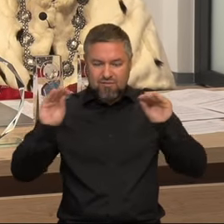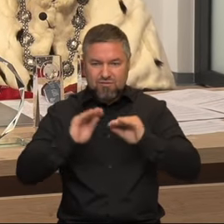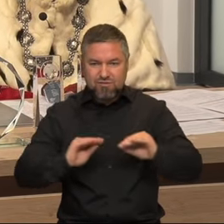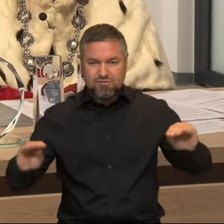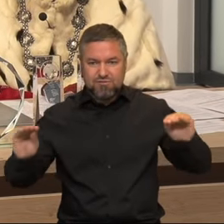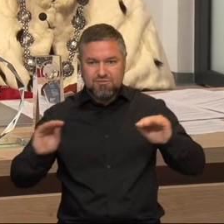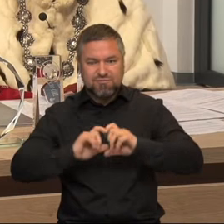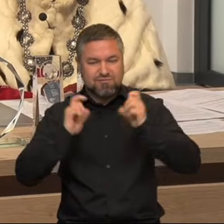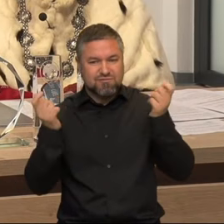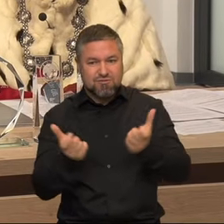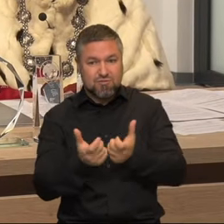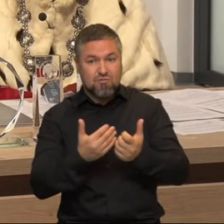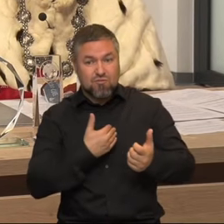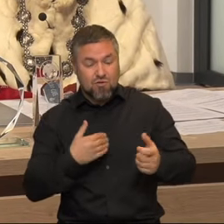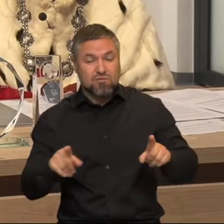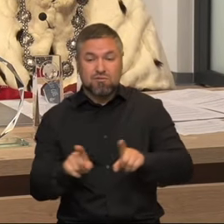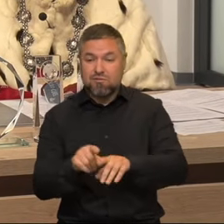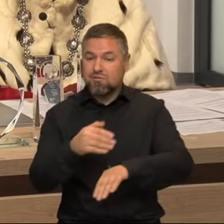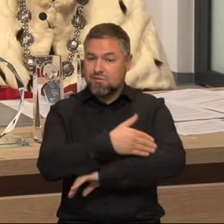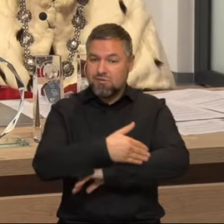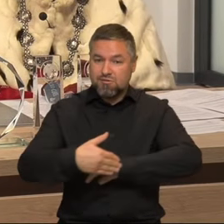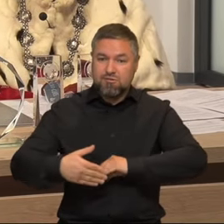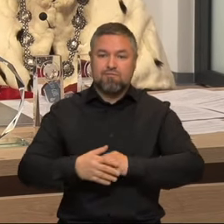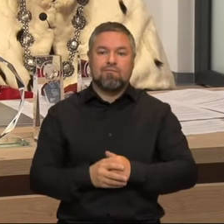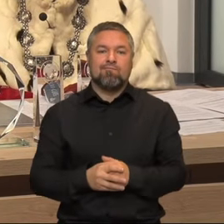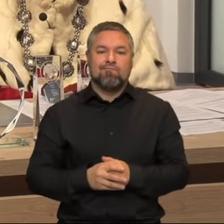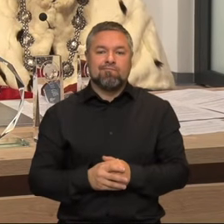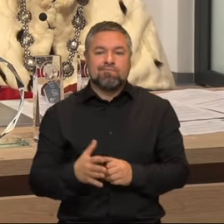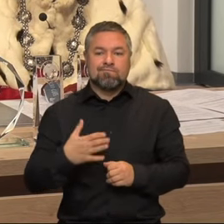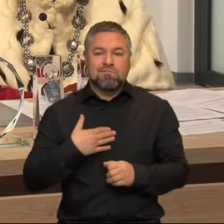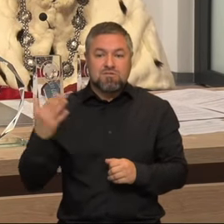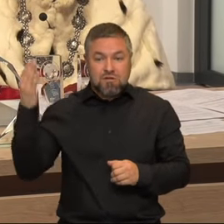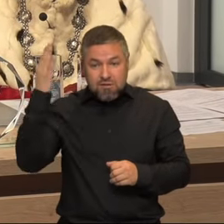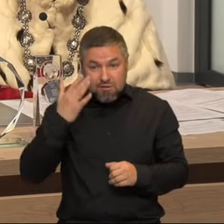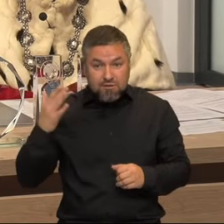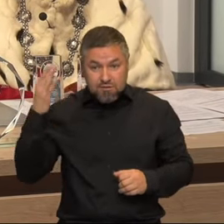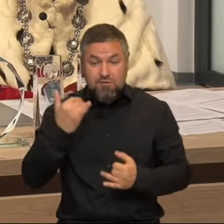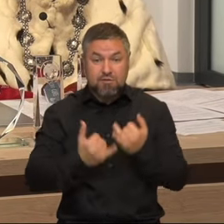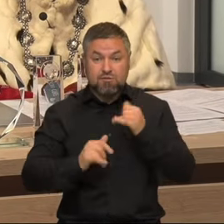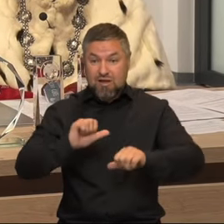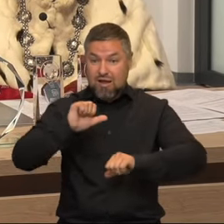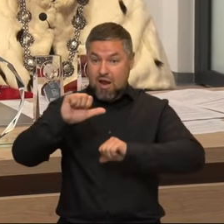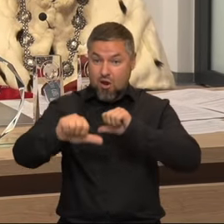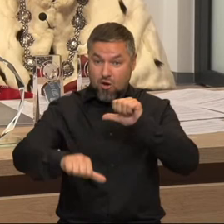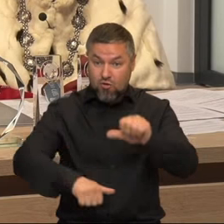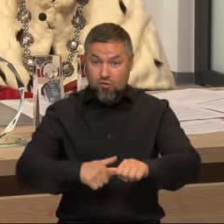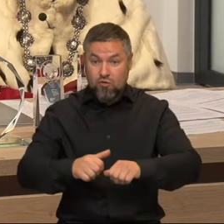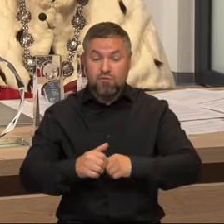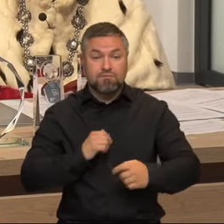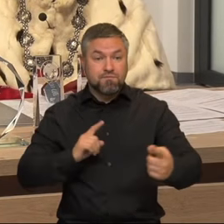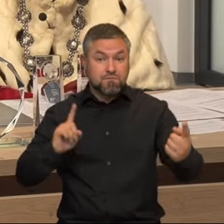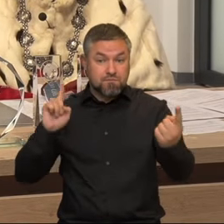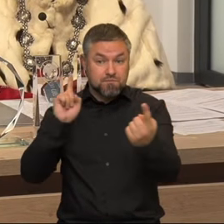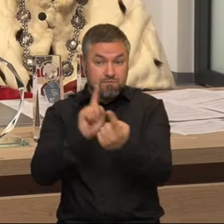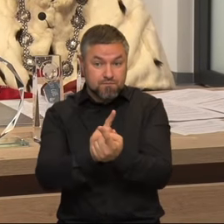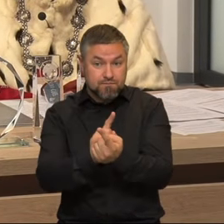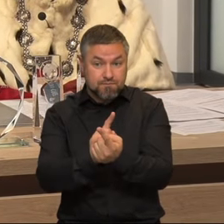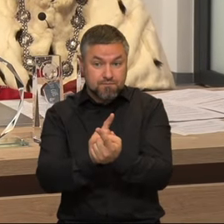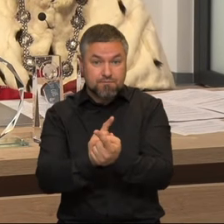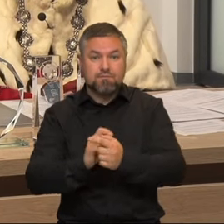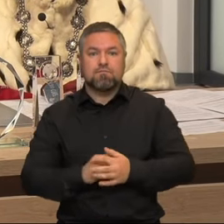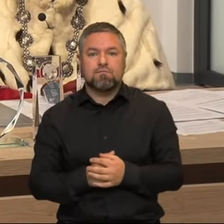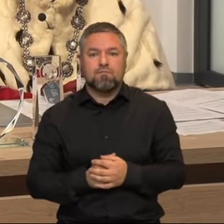edukacyjnej w całym kraju, ale również za granicą. Mam nadzieję, że kiedy za rok się spotkamy,